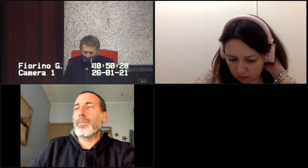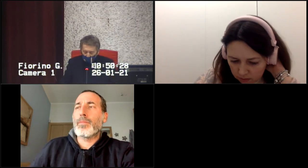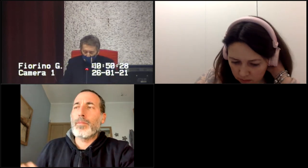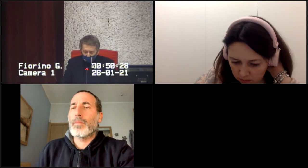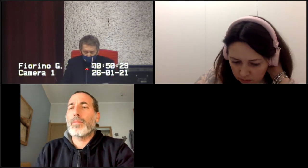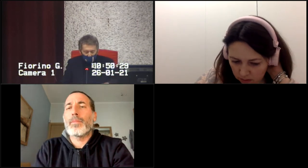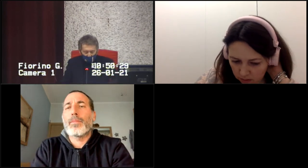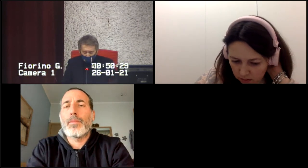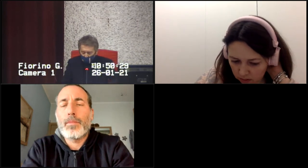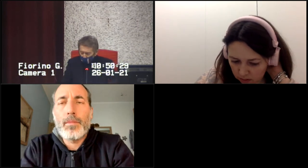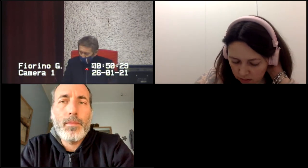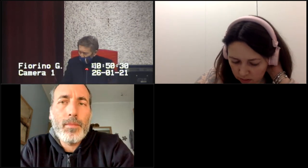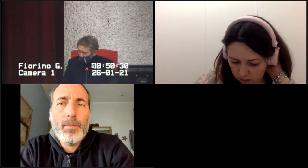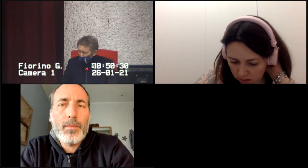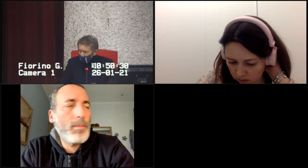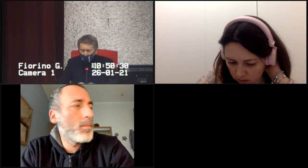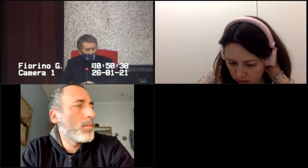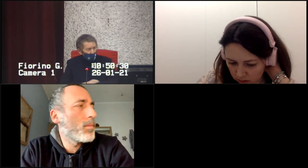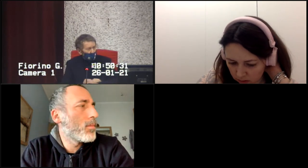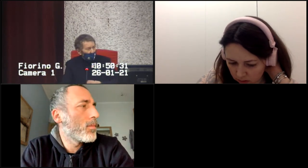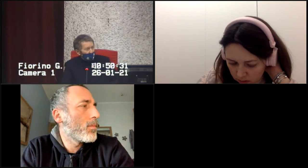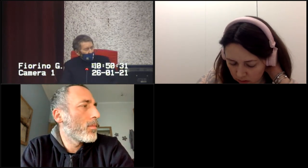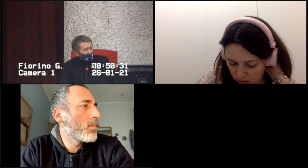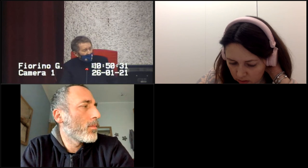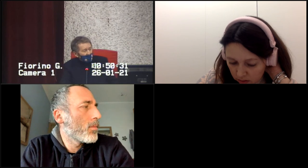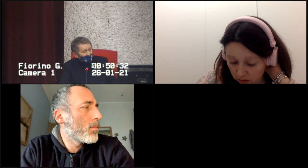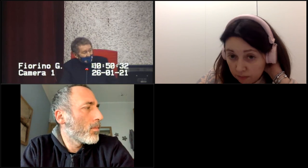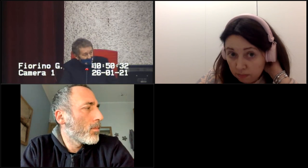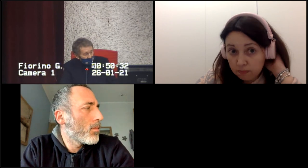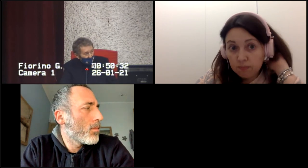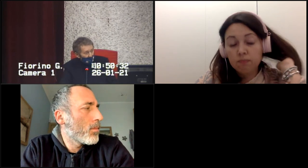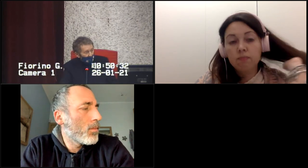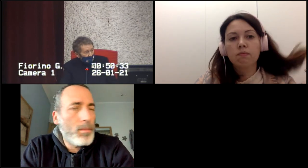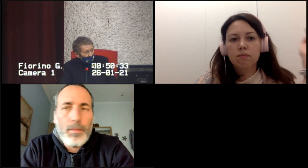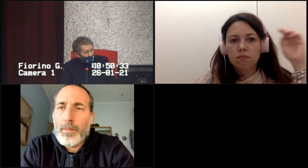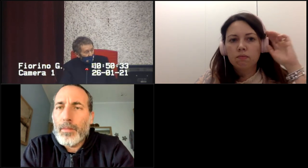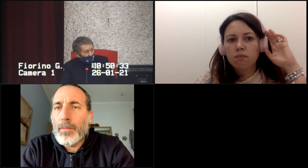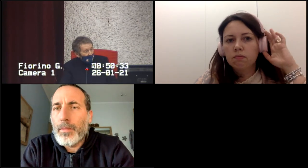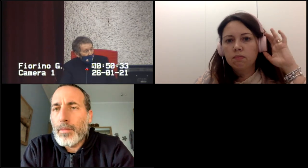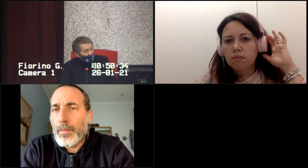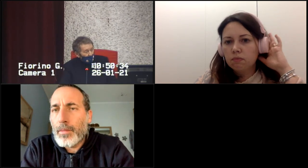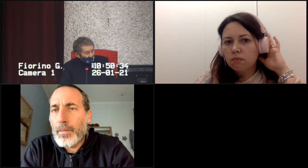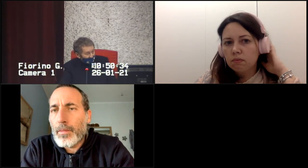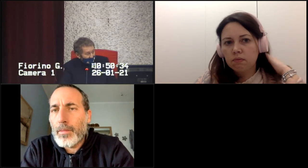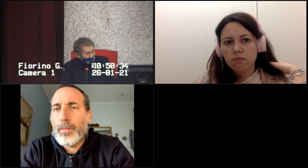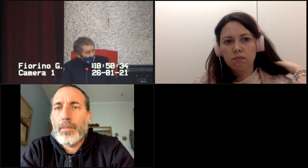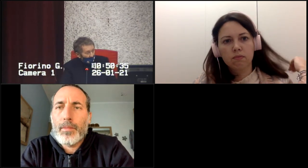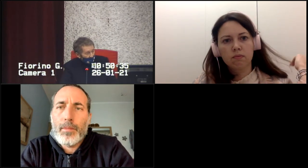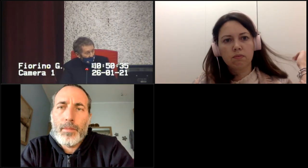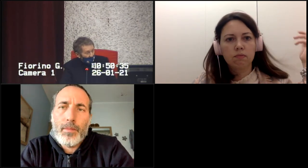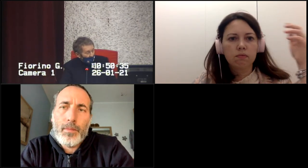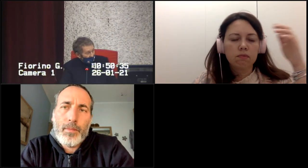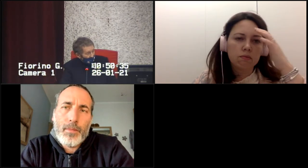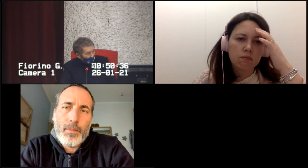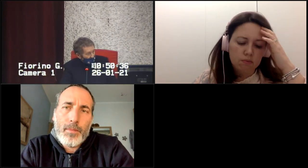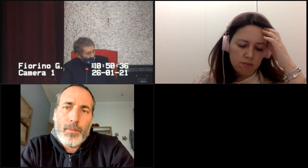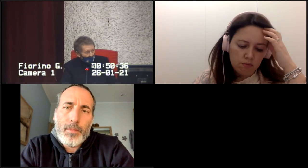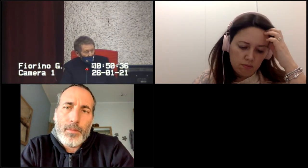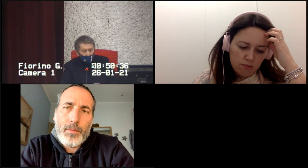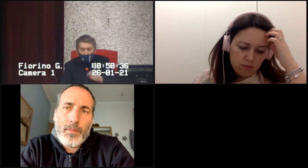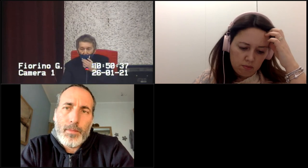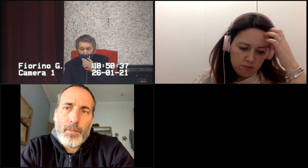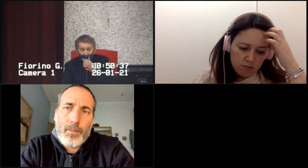di ottenere un voto all'unanimità per poter portare oggi questa